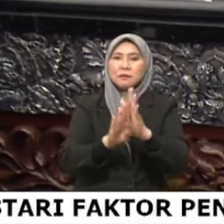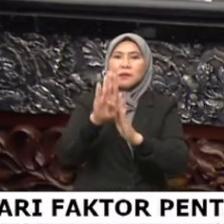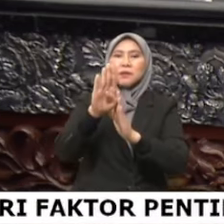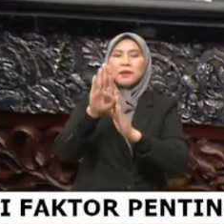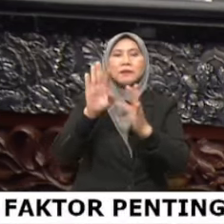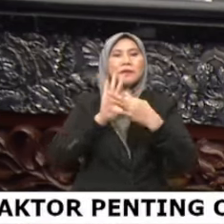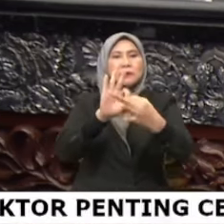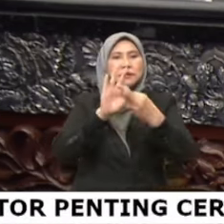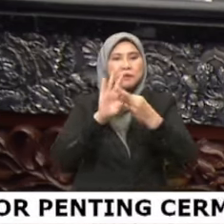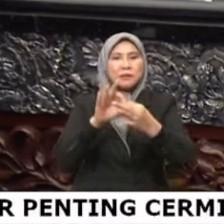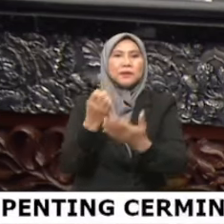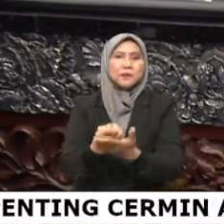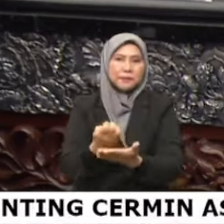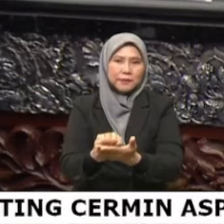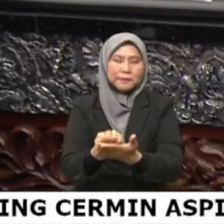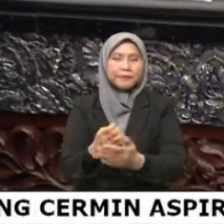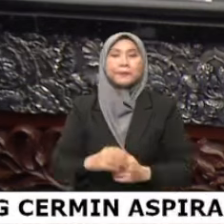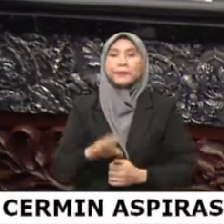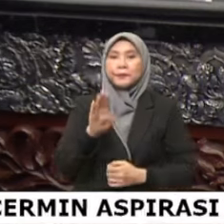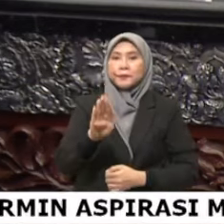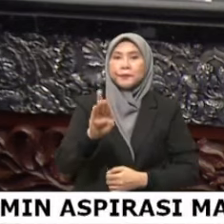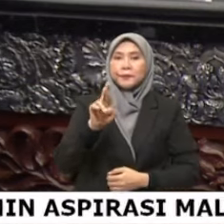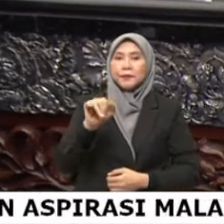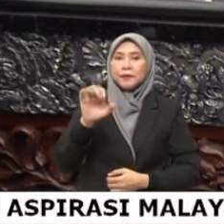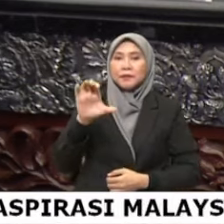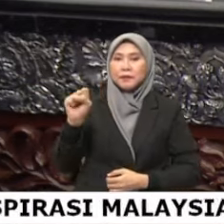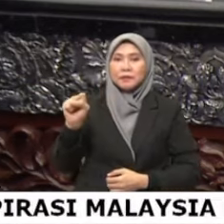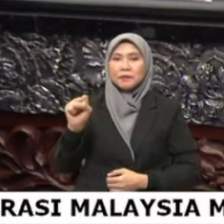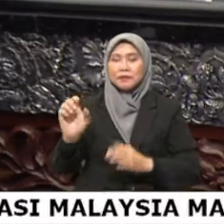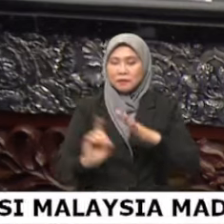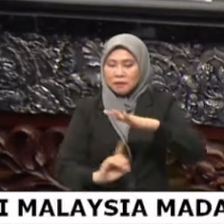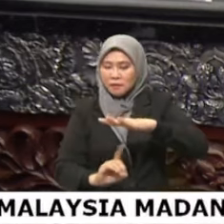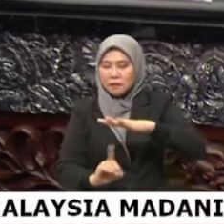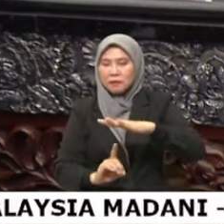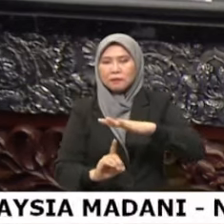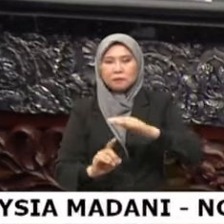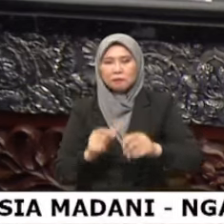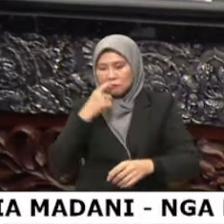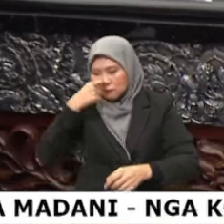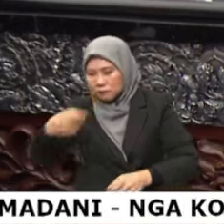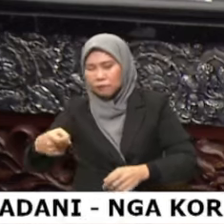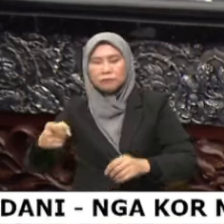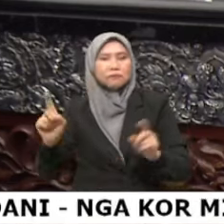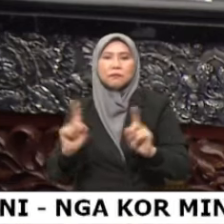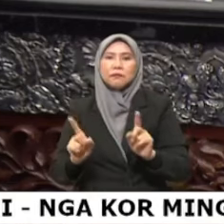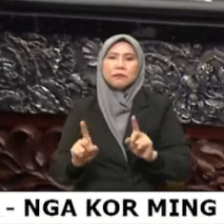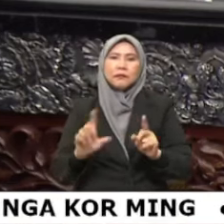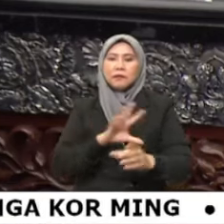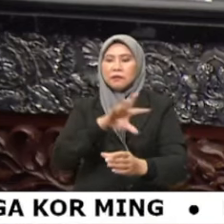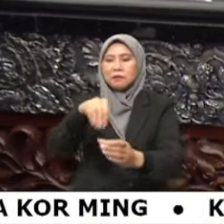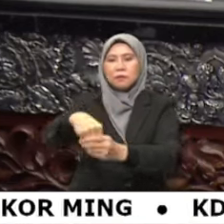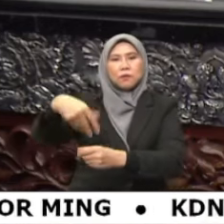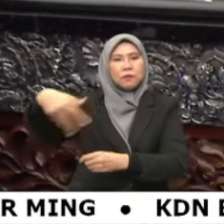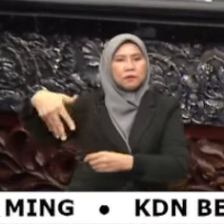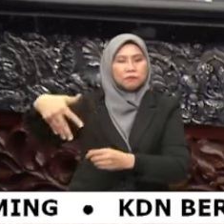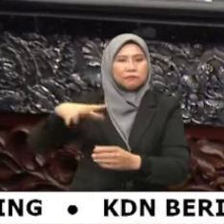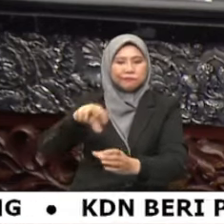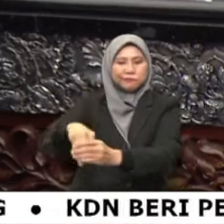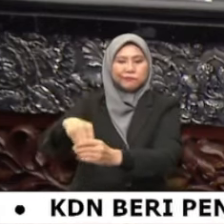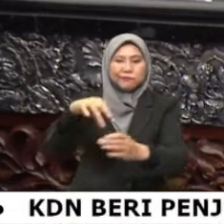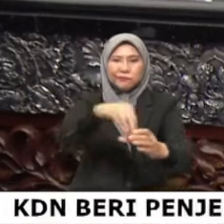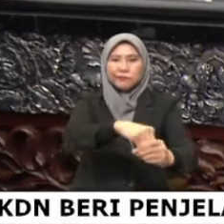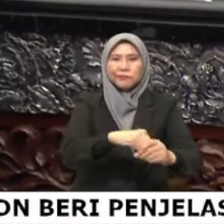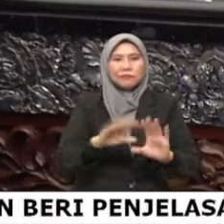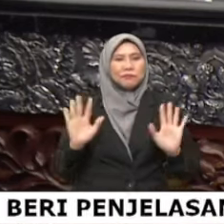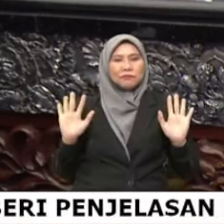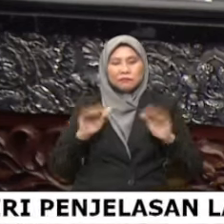pembangunan dan kerjasama ekonomi. BRICS mengamalkan dasar tidak mempengaruhi dan mencampuri hal-hal dalaman